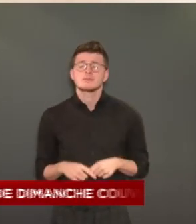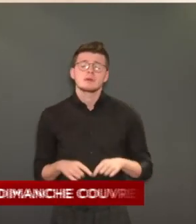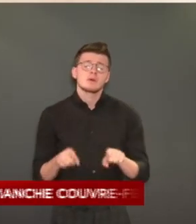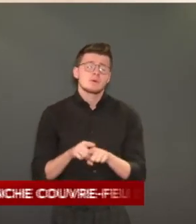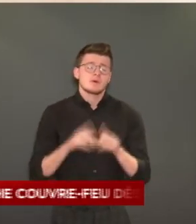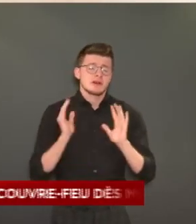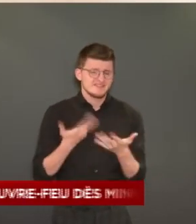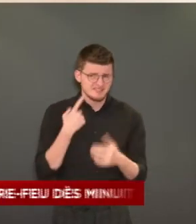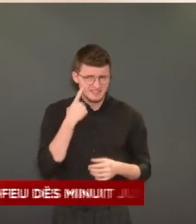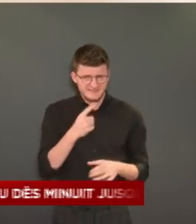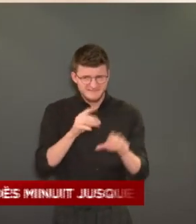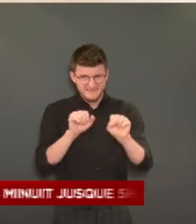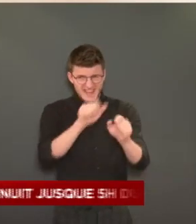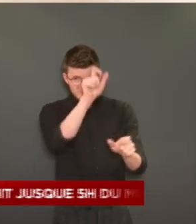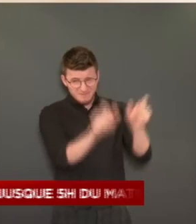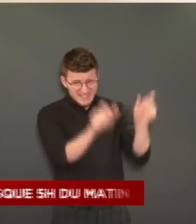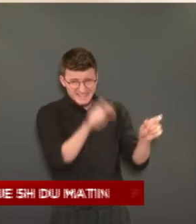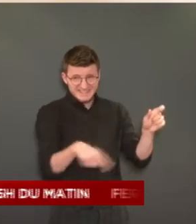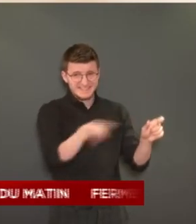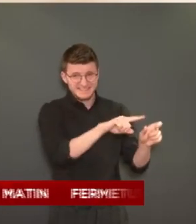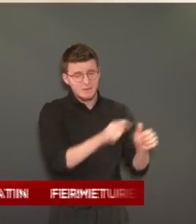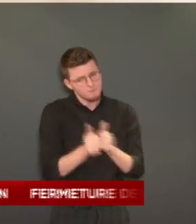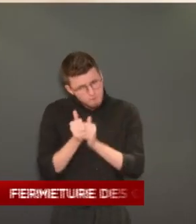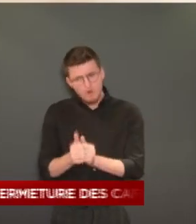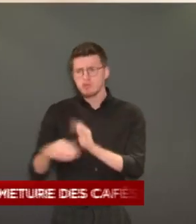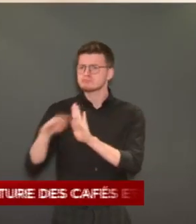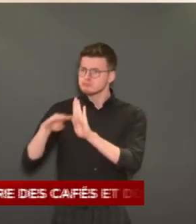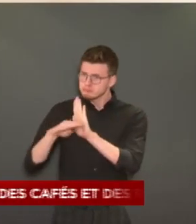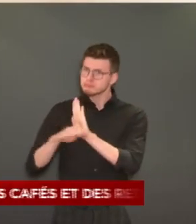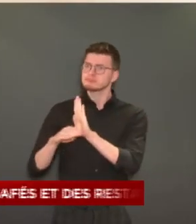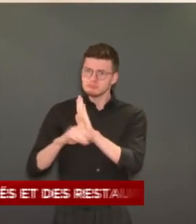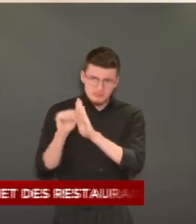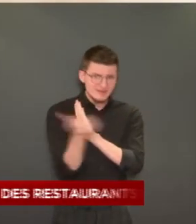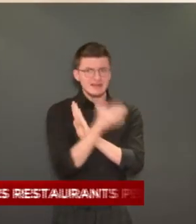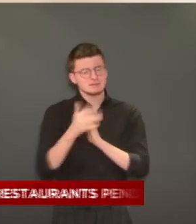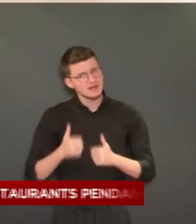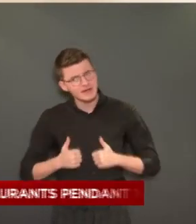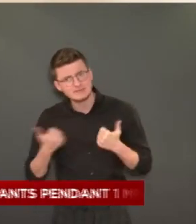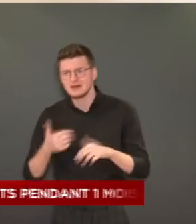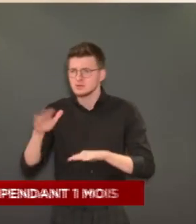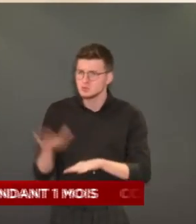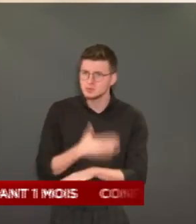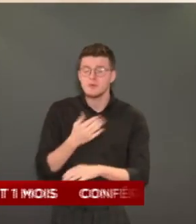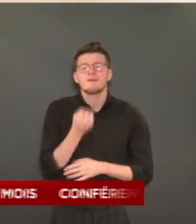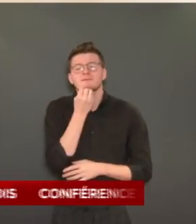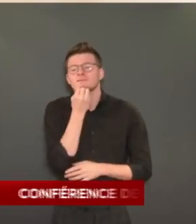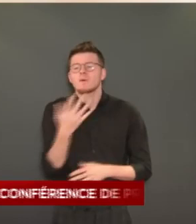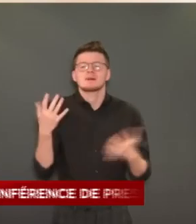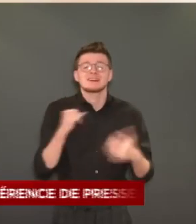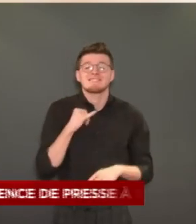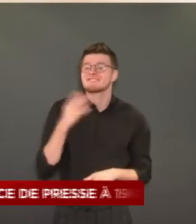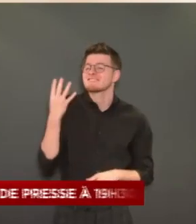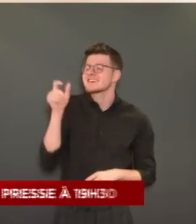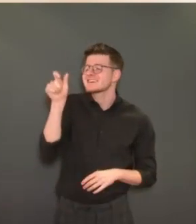Et nous avons également constaté qu'énormément de personnes ont respecté ces mesures. Tout le monde a fait des efforts. Tout le monde a fait des efforts